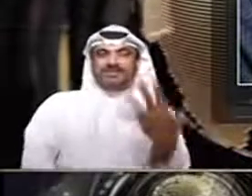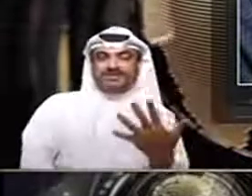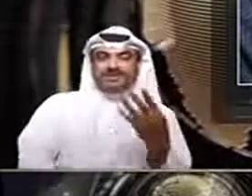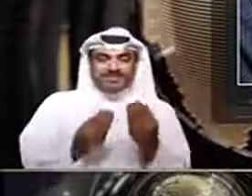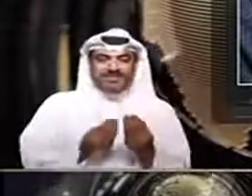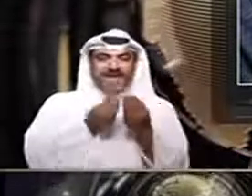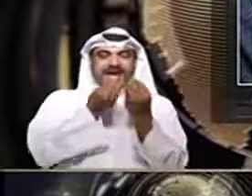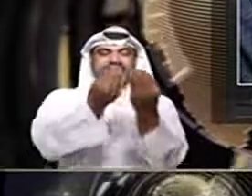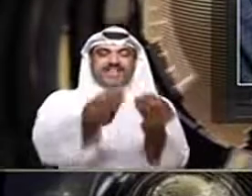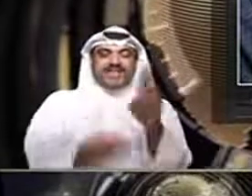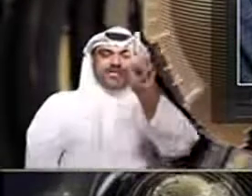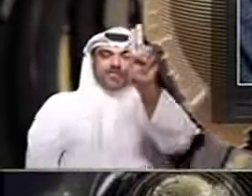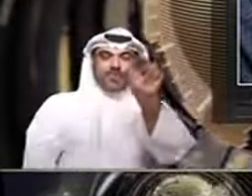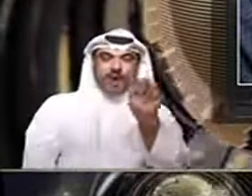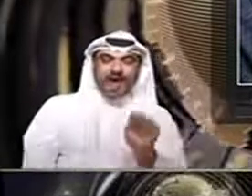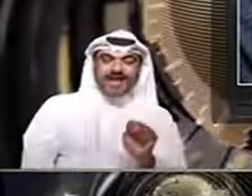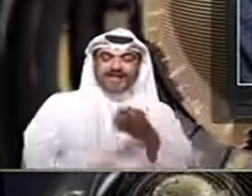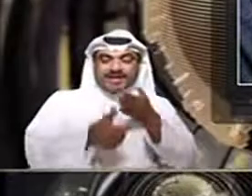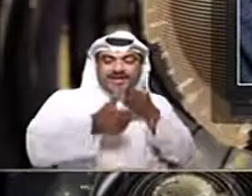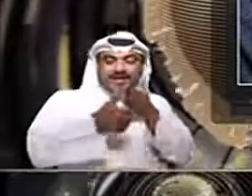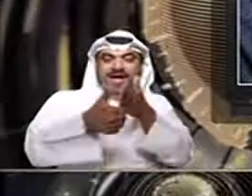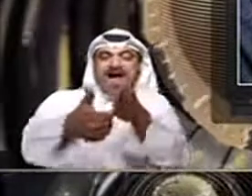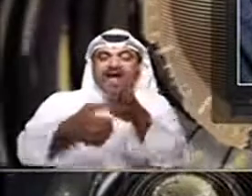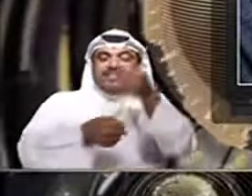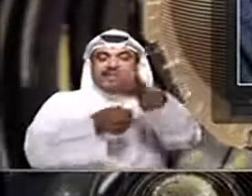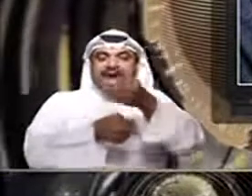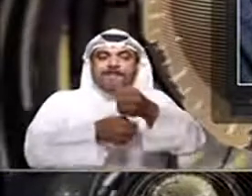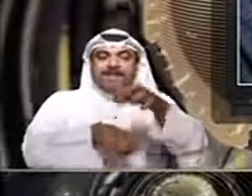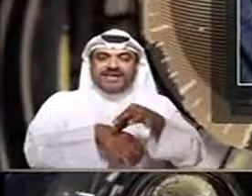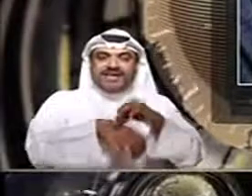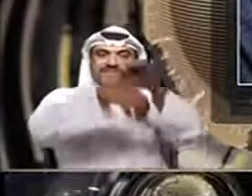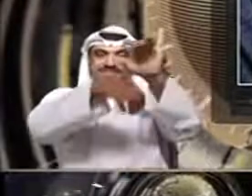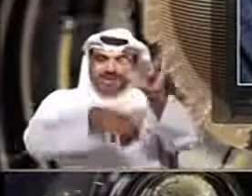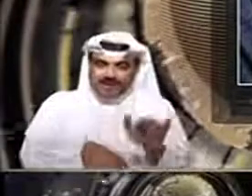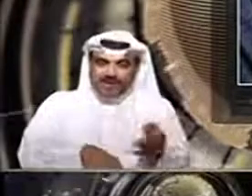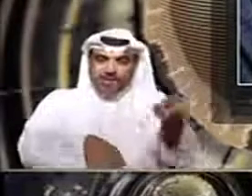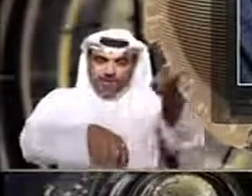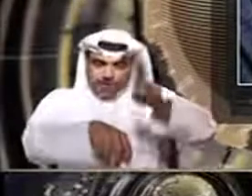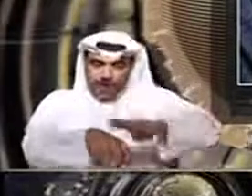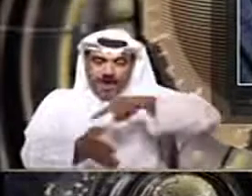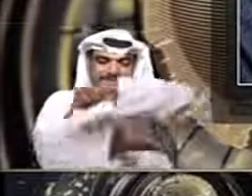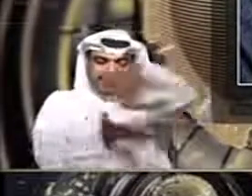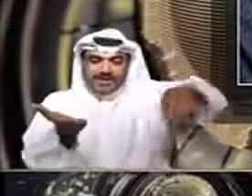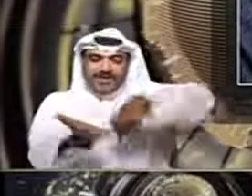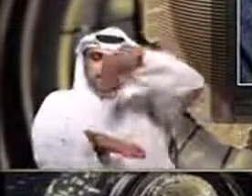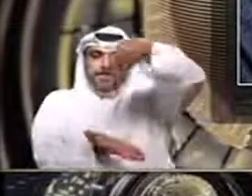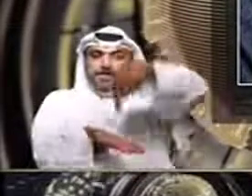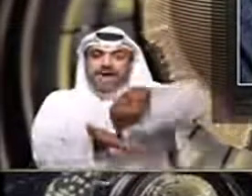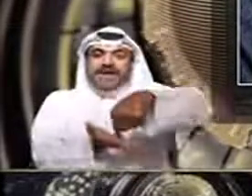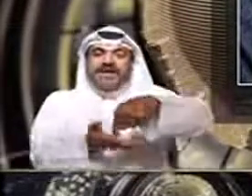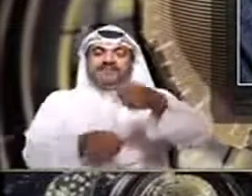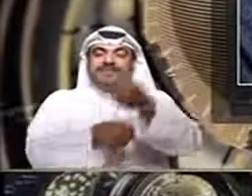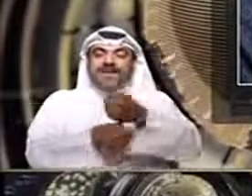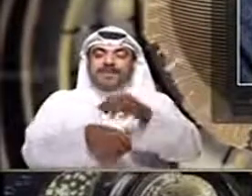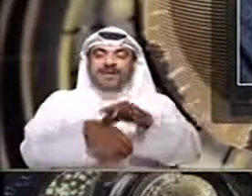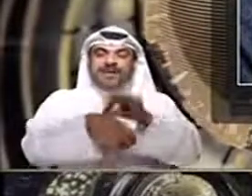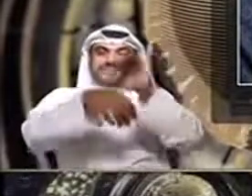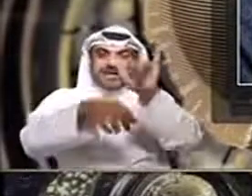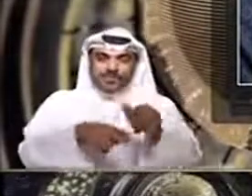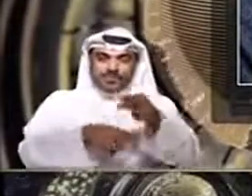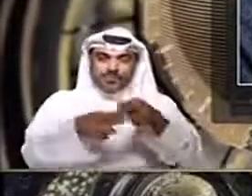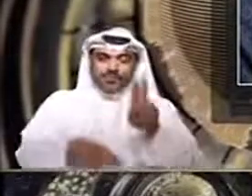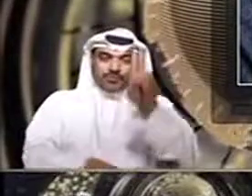لقب قائد العمل الإنساني وتسمية دولة الكويت مركزا إنسانيا عالميا من قبل منظمة الأمم المتحدة،